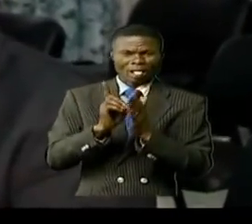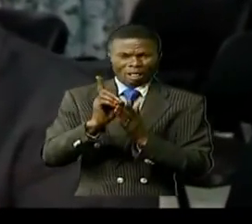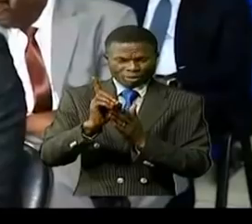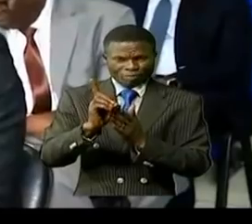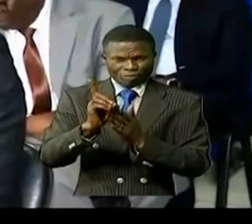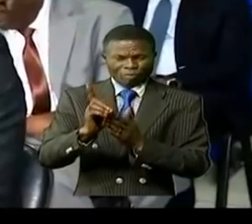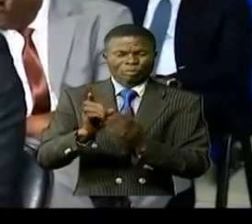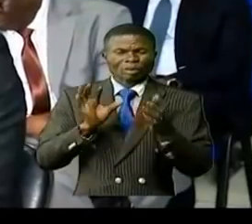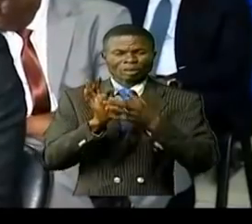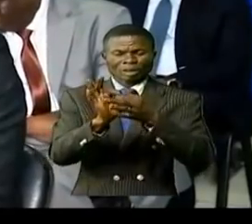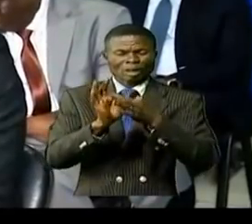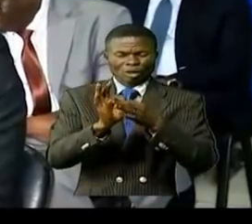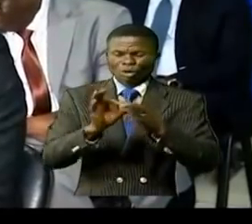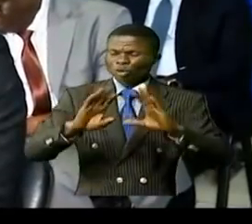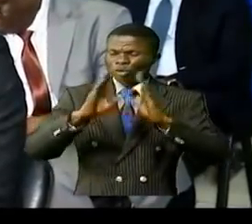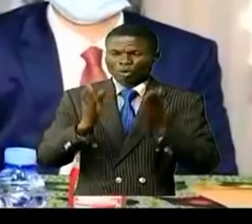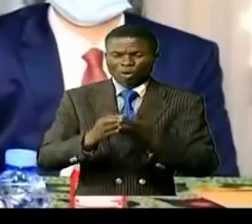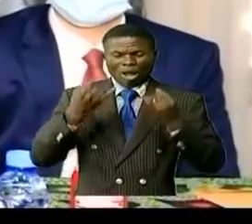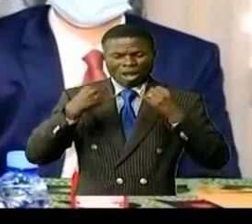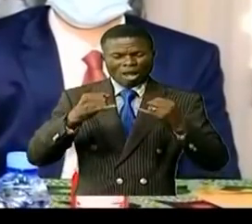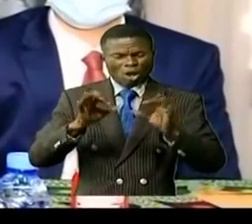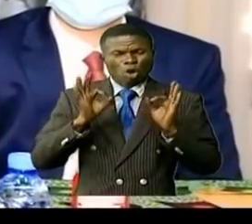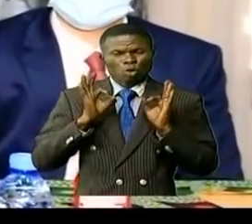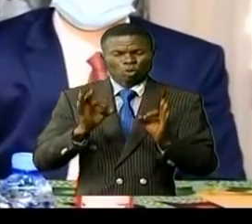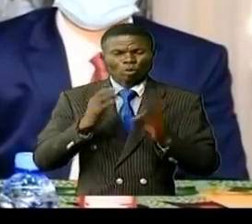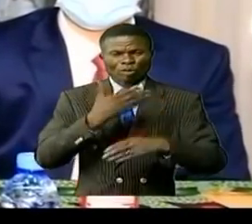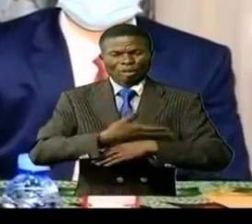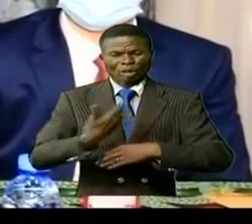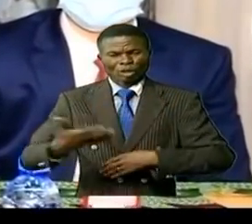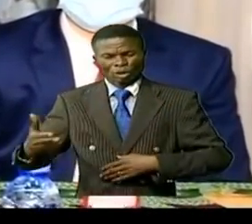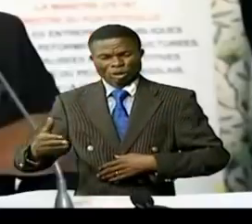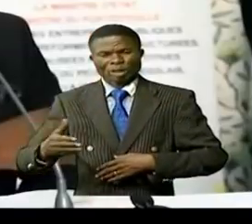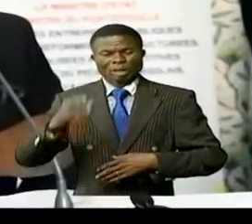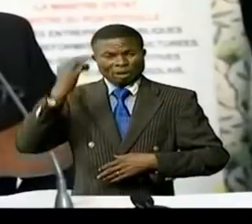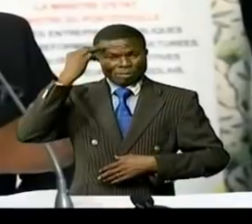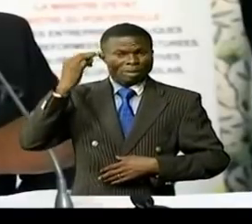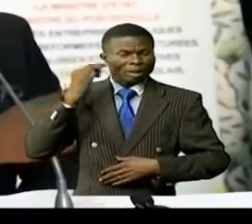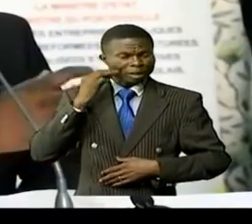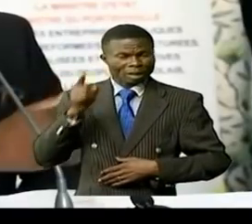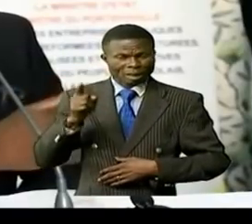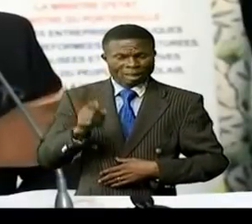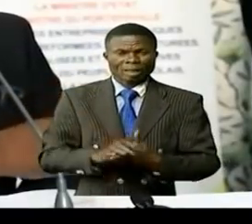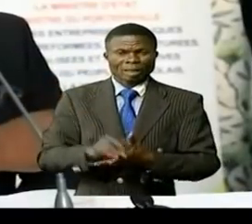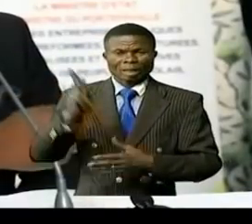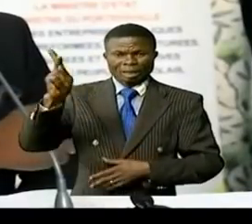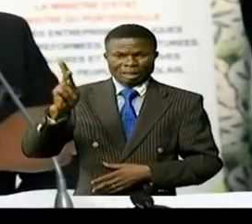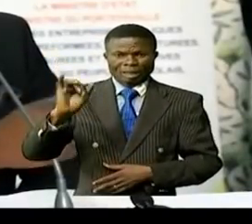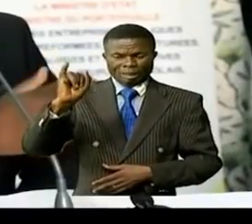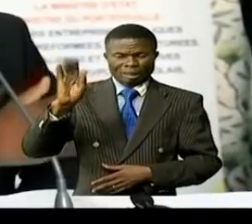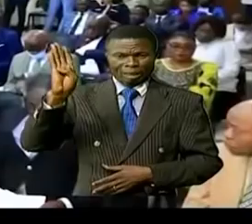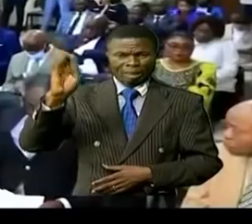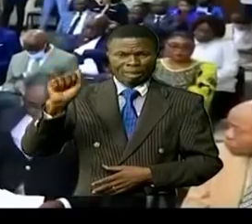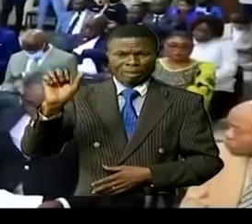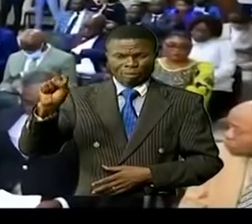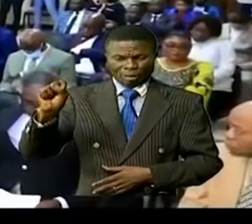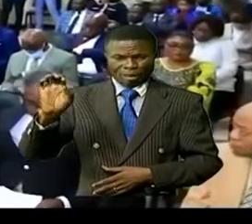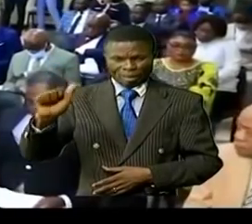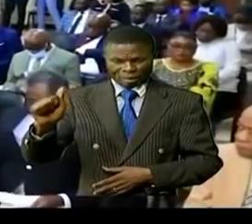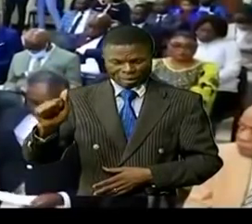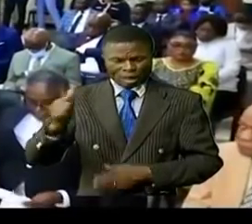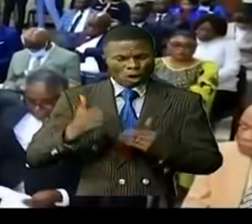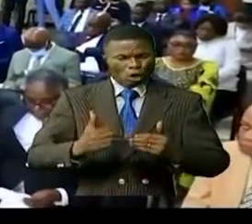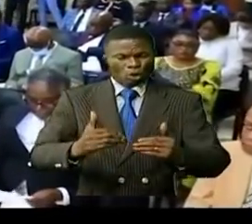la connectivité à travers de nouvelles infrastructures. Le ministre de Pétentique, Kibasa Maliba, se veut plus que rassurant. C'est une